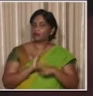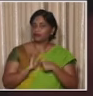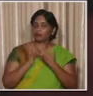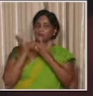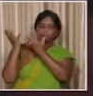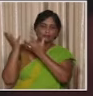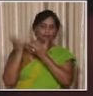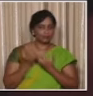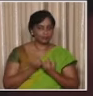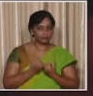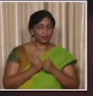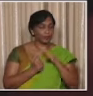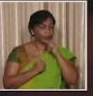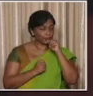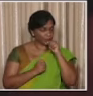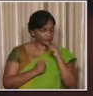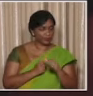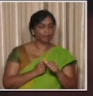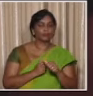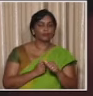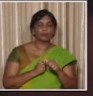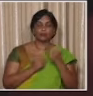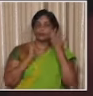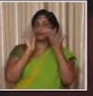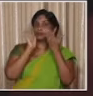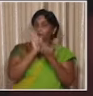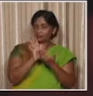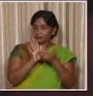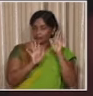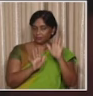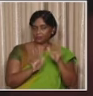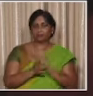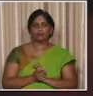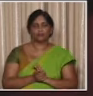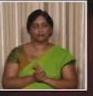ගෙනල්ලා නිල වශයෙන් එය ප්‍රදර්ශනයට තැබුවා.